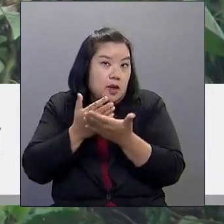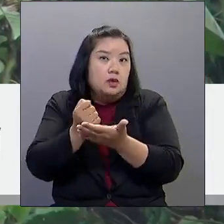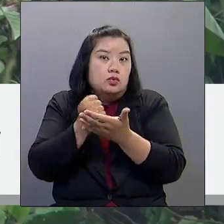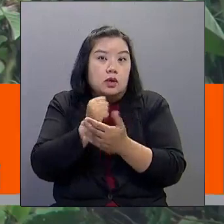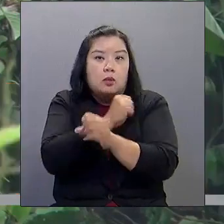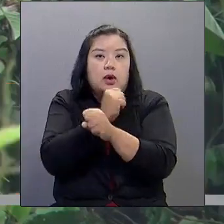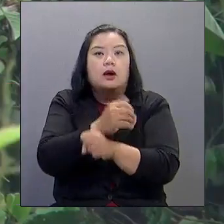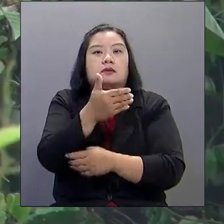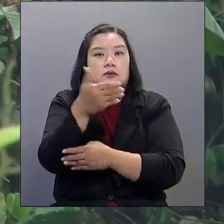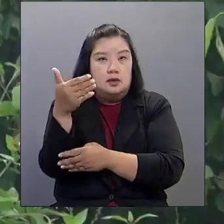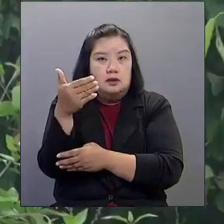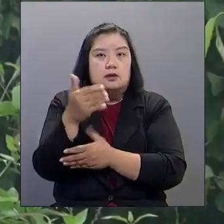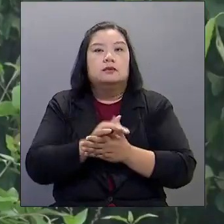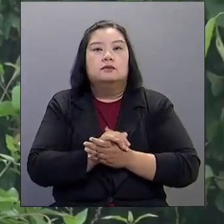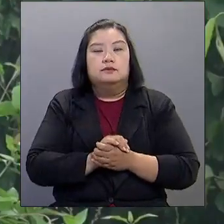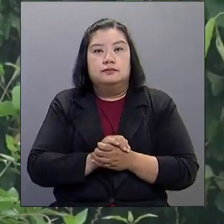ะ